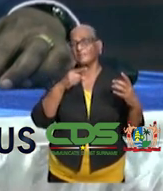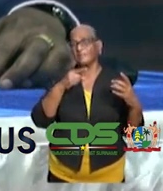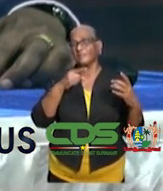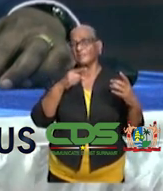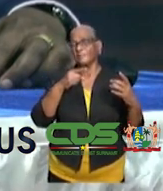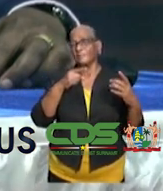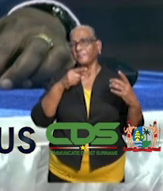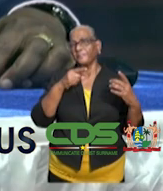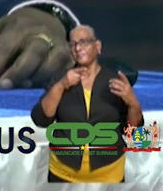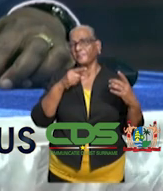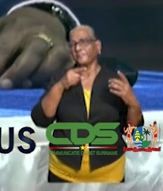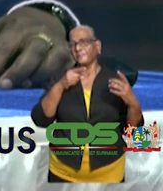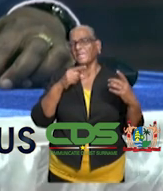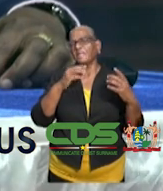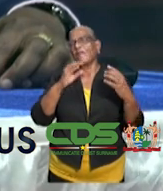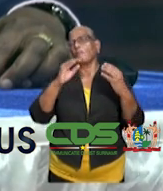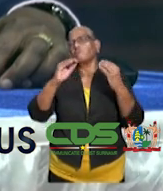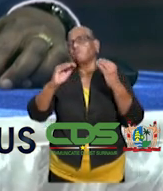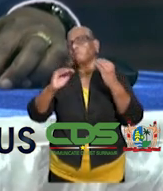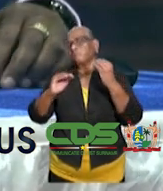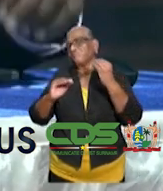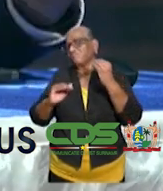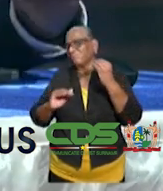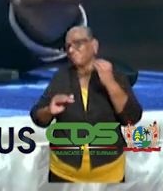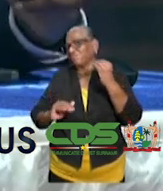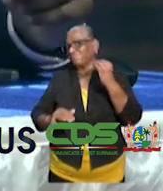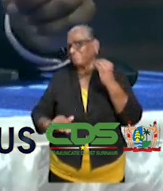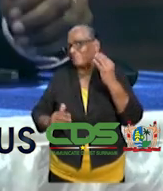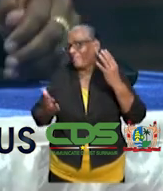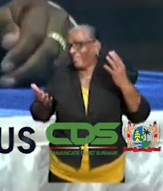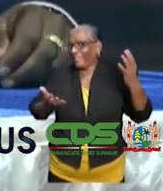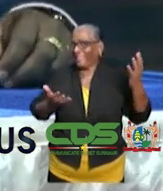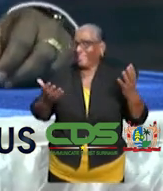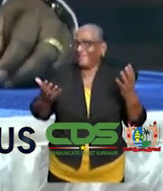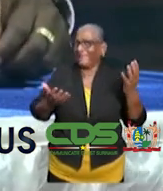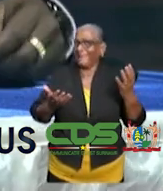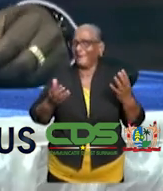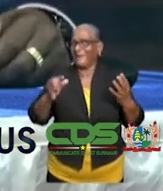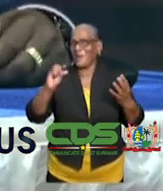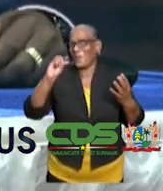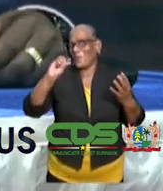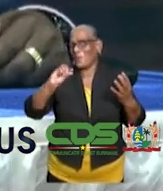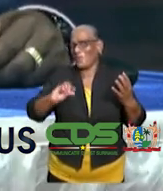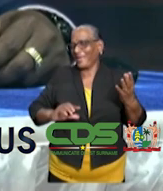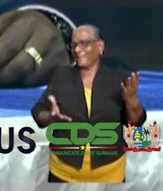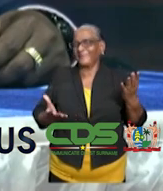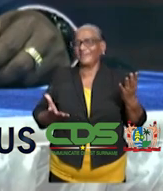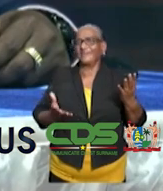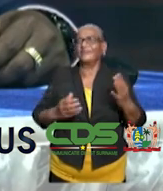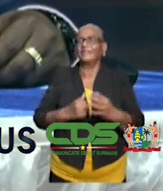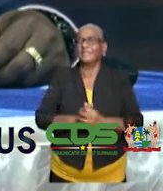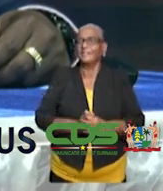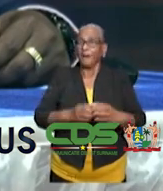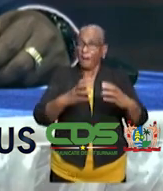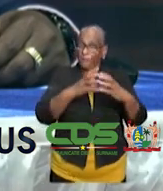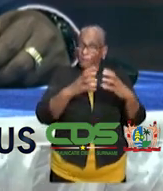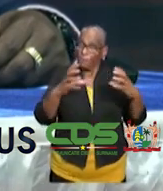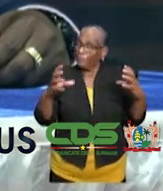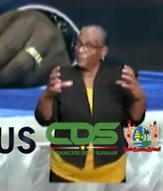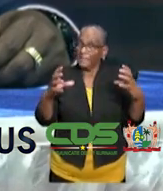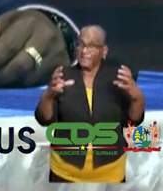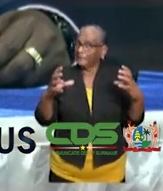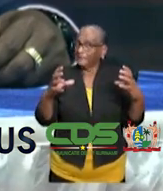zijn ver beneden de kostprijs. Ik zal het zo meteen laten zien. Het bedrijf kan